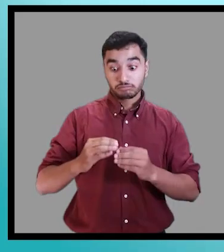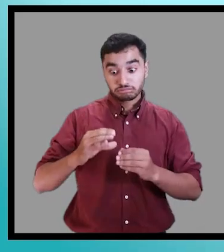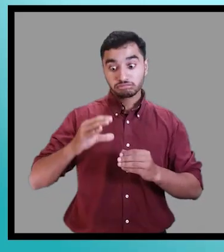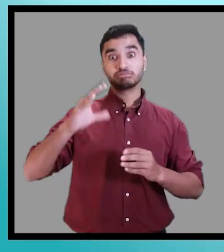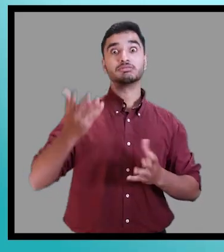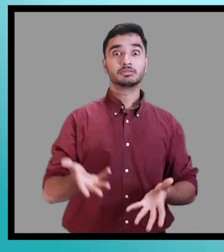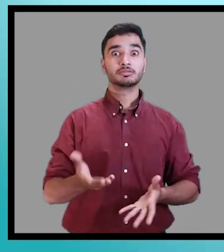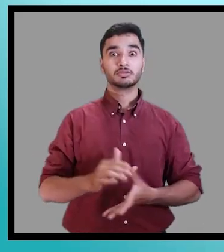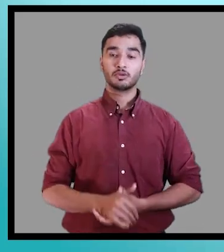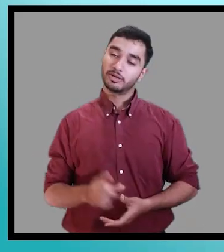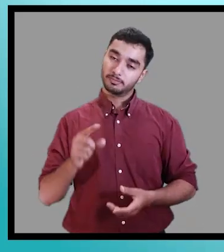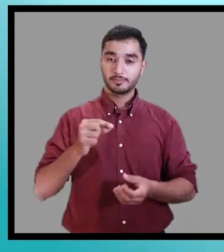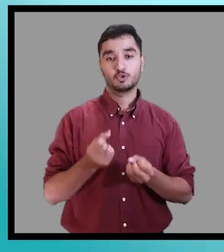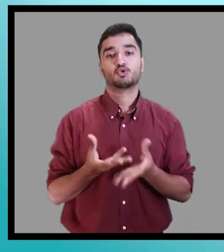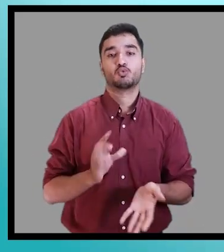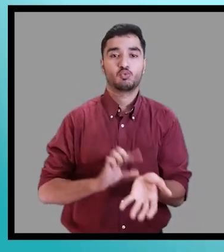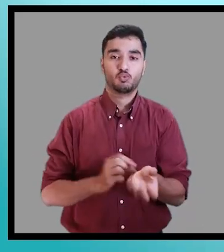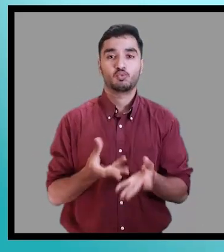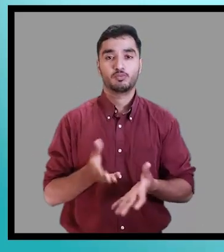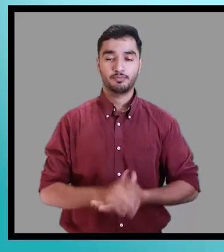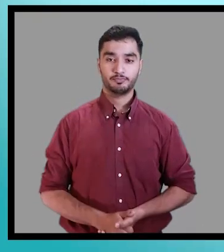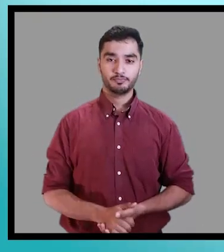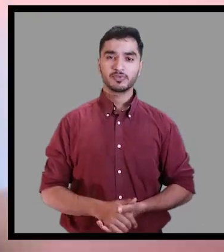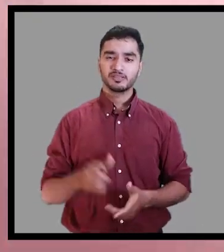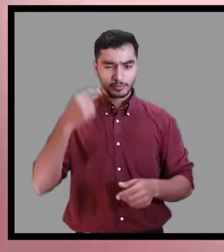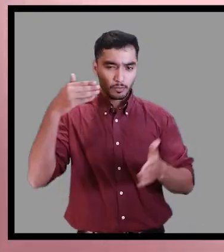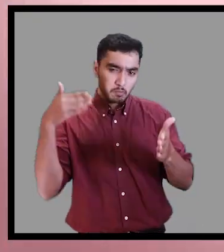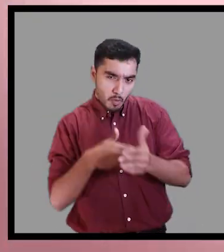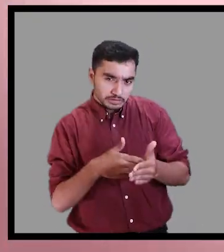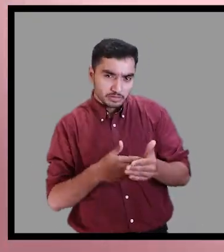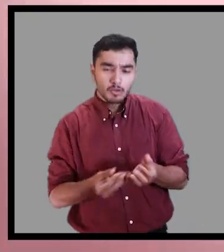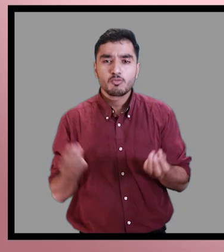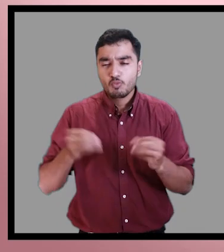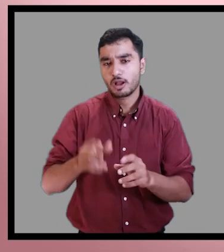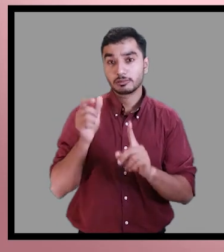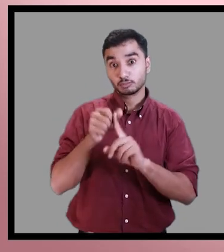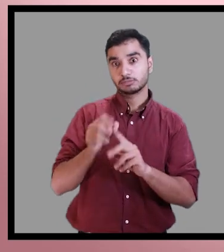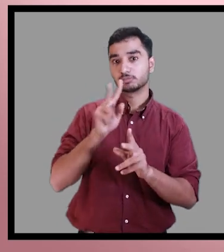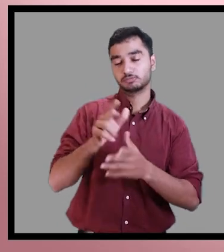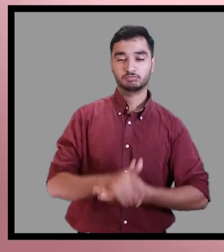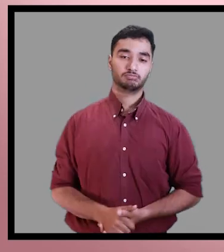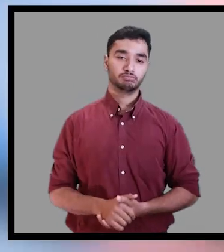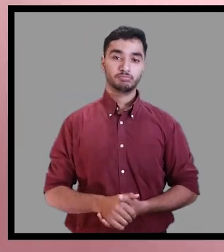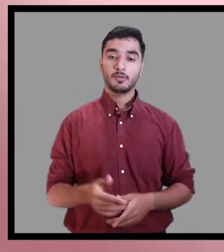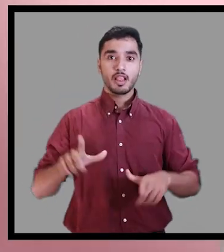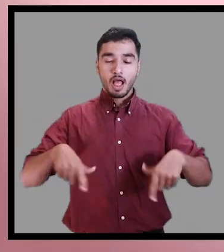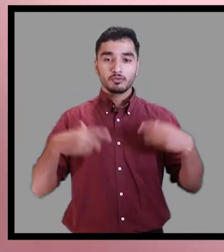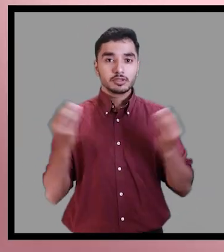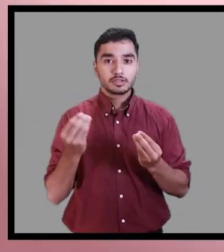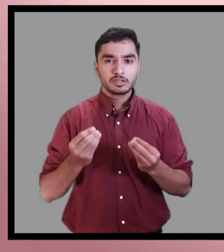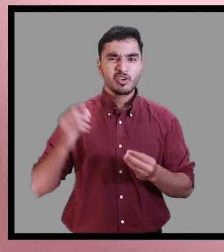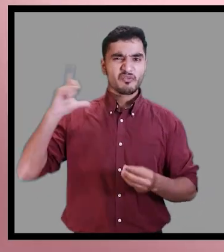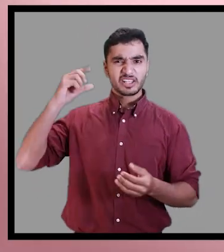रहेगी और बढ़ती रहेगी, और ये शुगर की बीमारी है। अभी कुछ टाइम के लिए वीडियो को पॉज कर लें और एक इम्पॉर्टेंट बात सुन लें। अब होगी